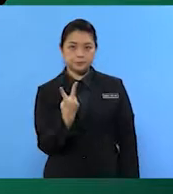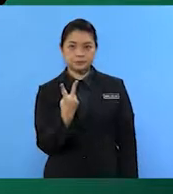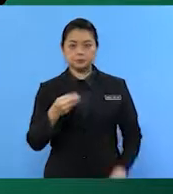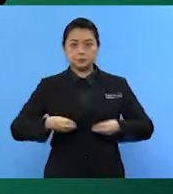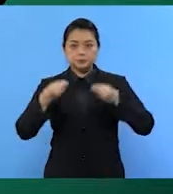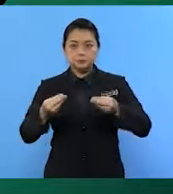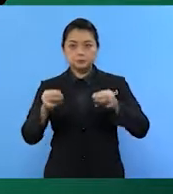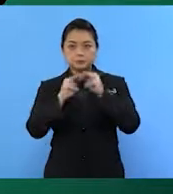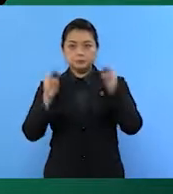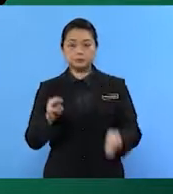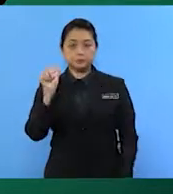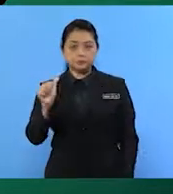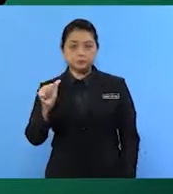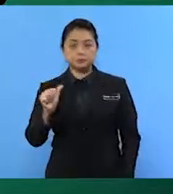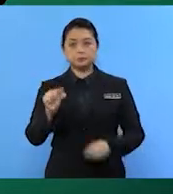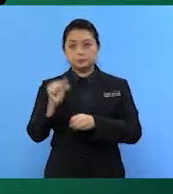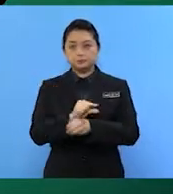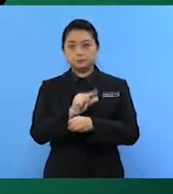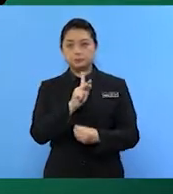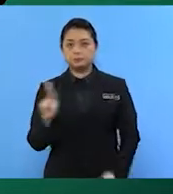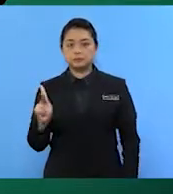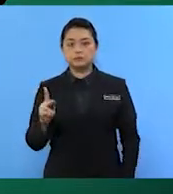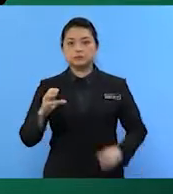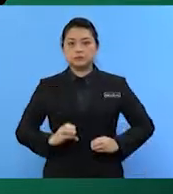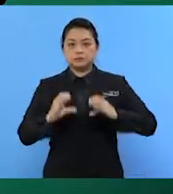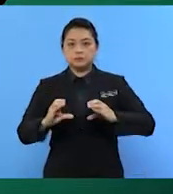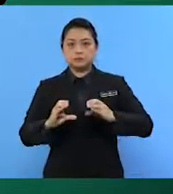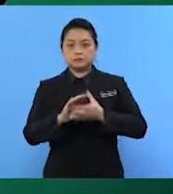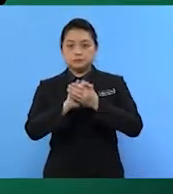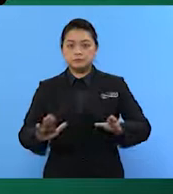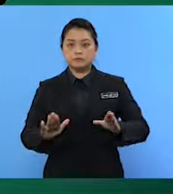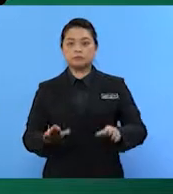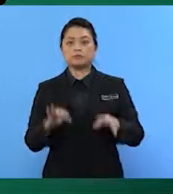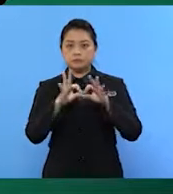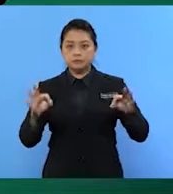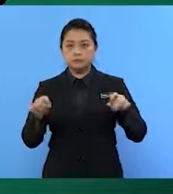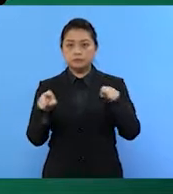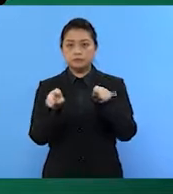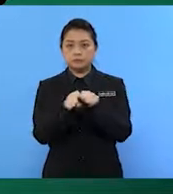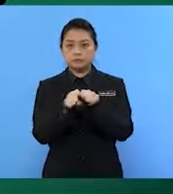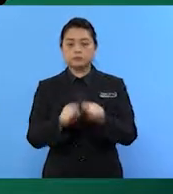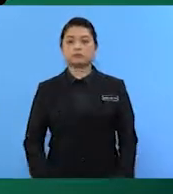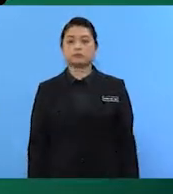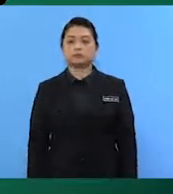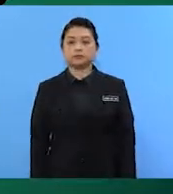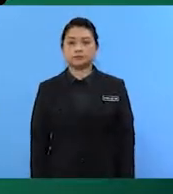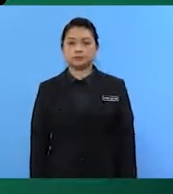bagi matriks A menggunakan kaedah penyelesaian persamaan serentak.